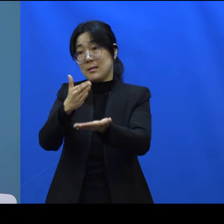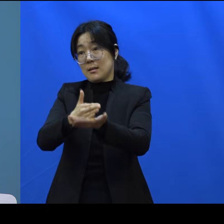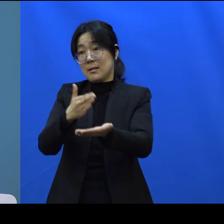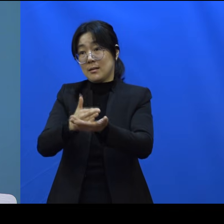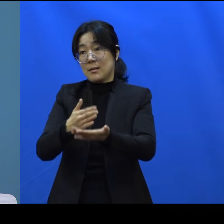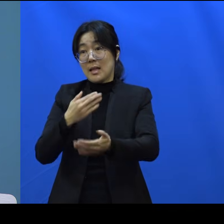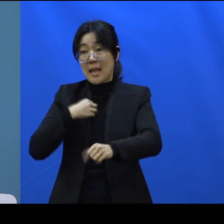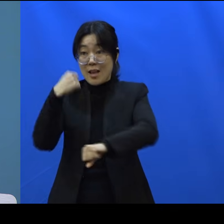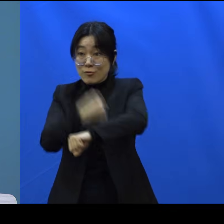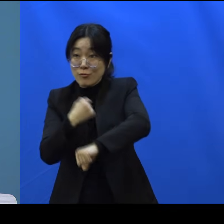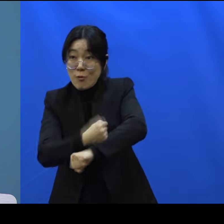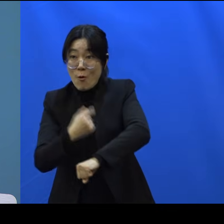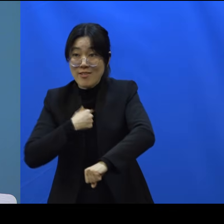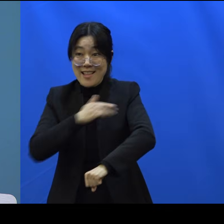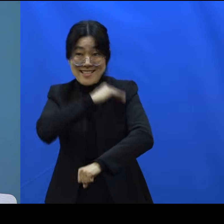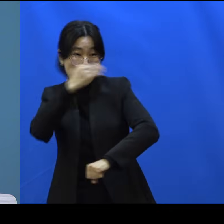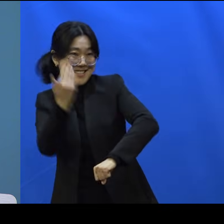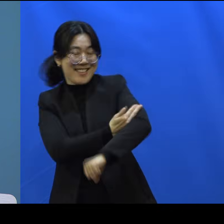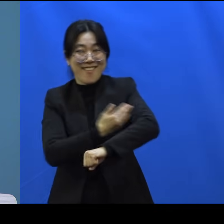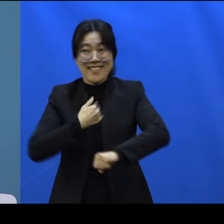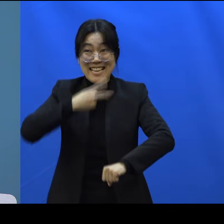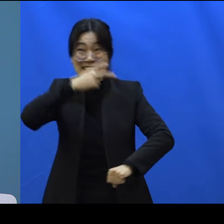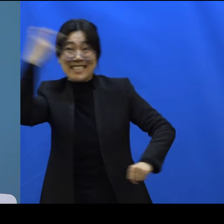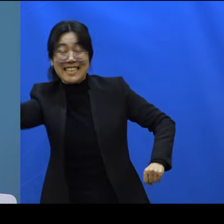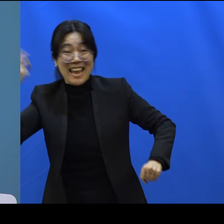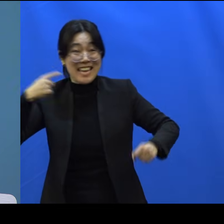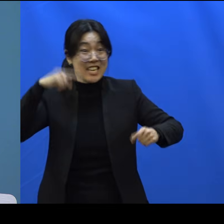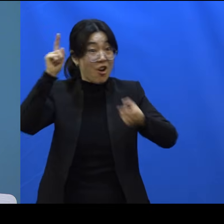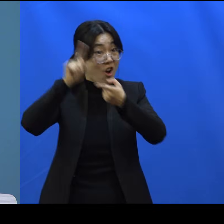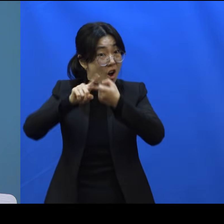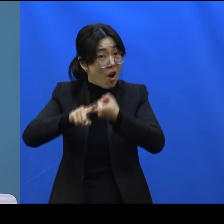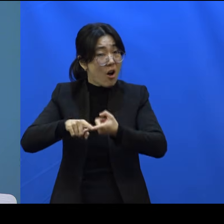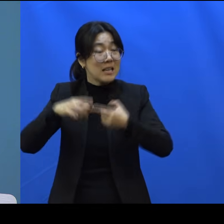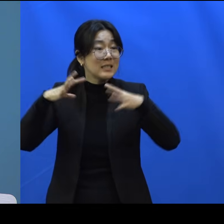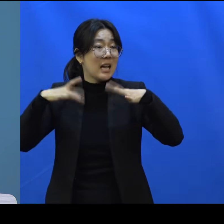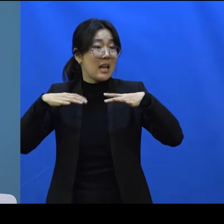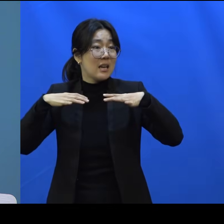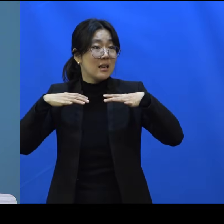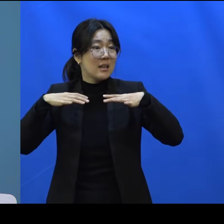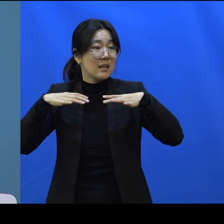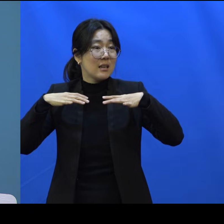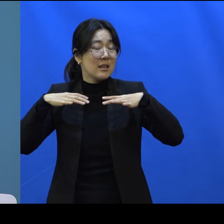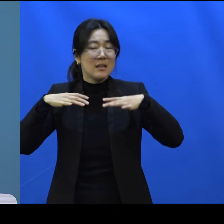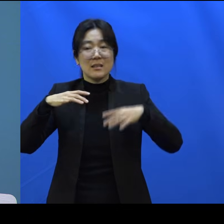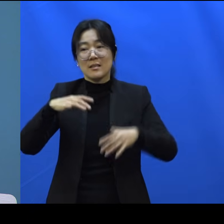이렇게 할 수 있는 존재가 아니야. 우리는 육체적으로도 약하고요, 정신적으로도 약하고요.